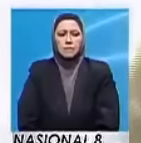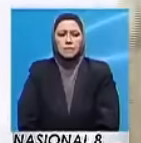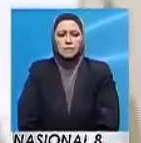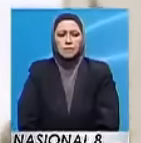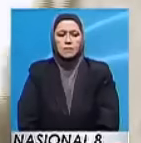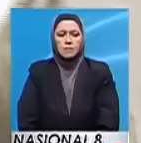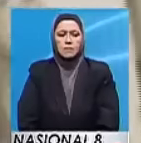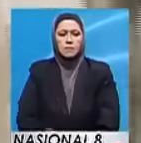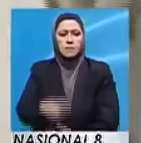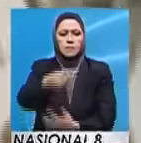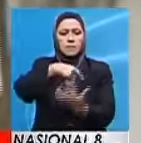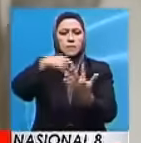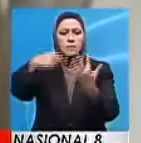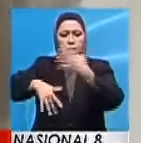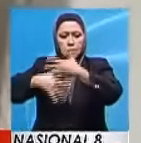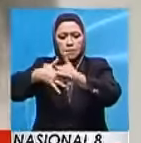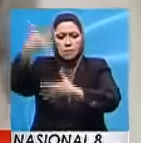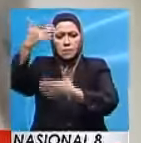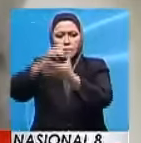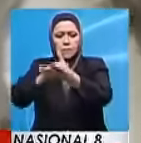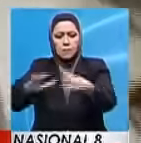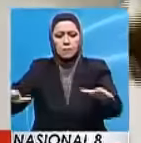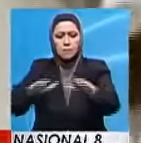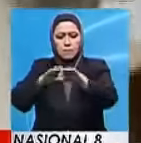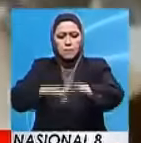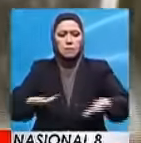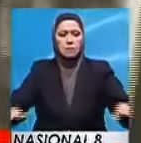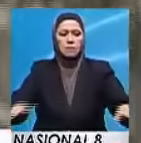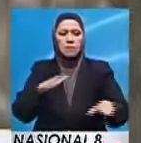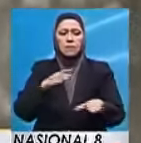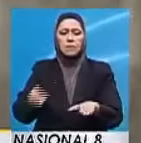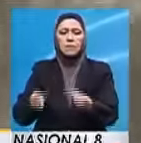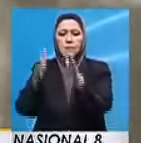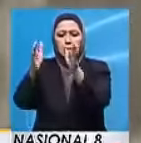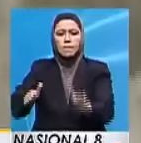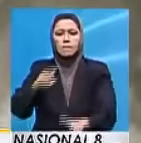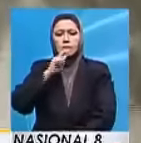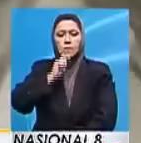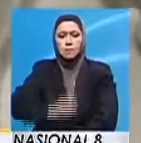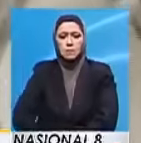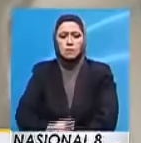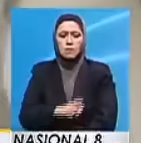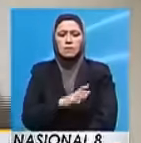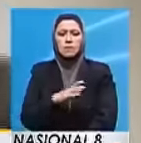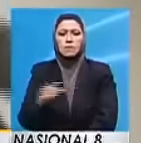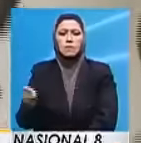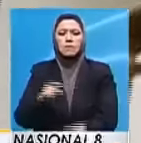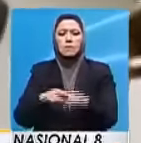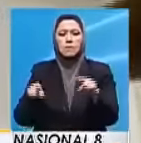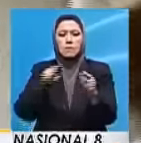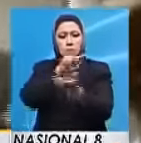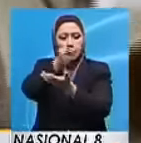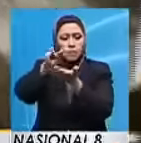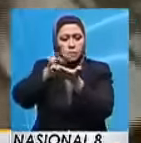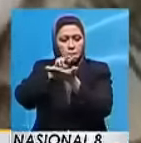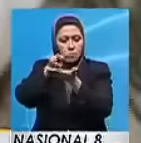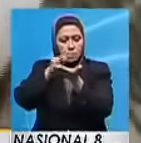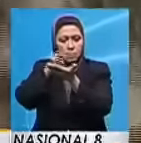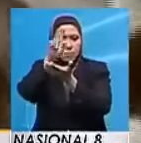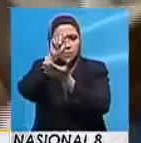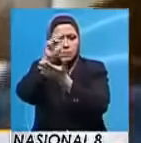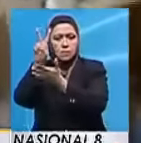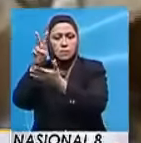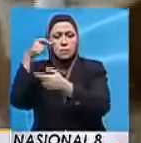terkorban antara yang terawal berjaya diselamatkan kanak-kanak dan warga emas visual stesen televisyen tempatan menunjukkan pasukan